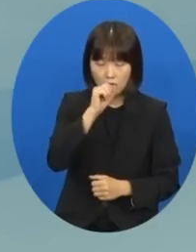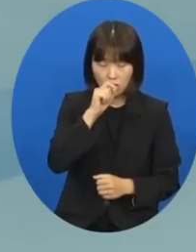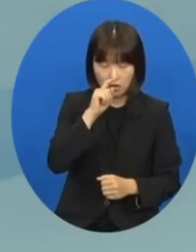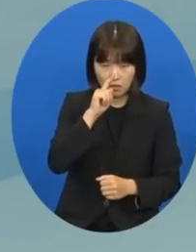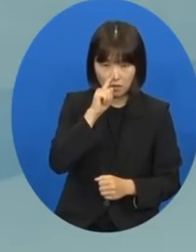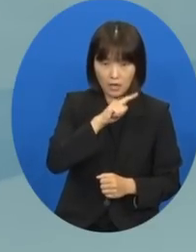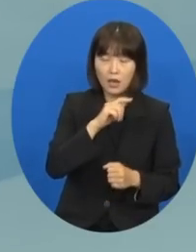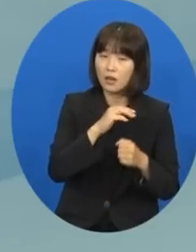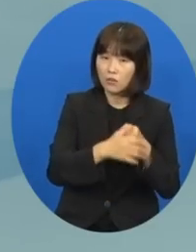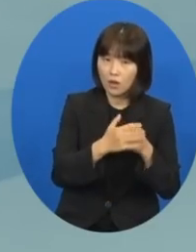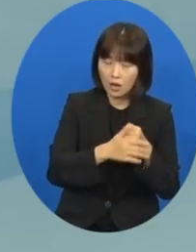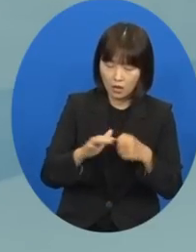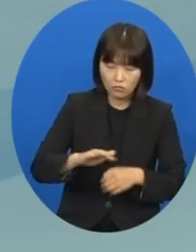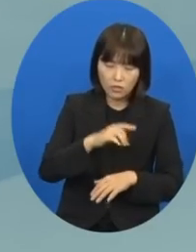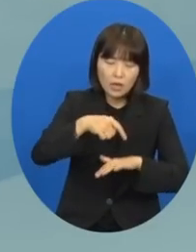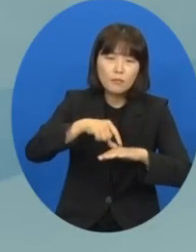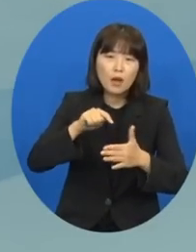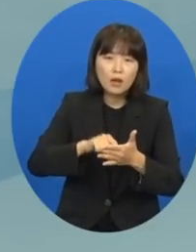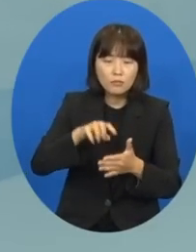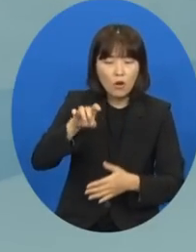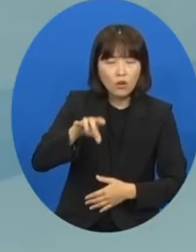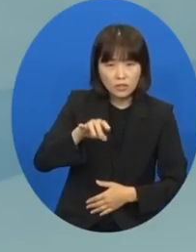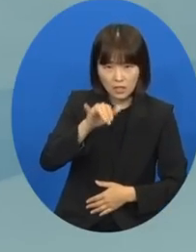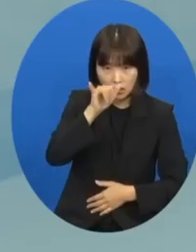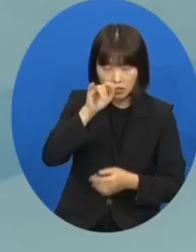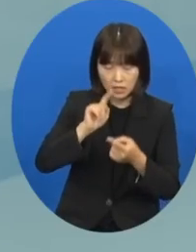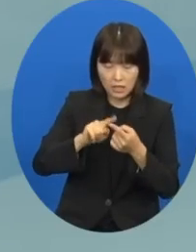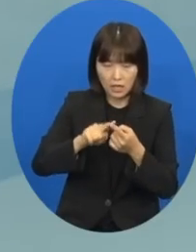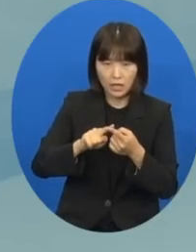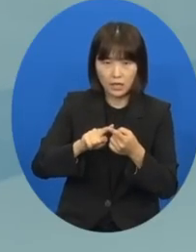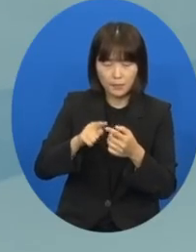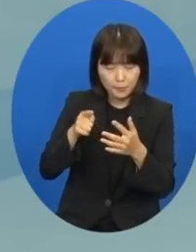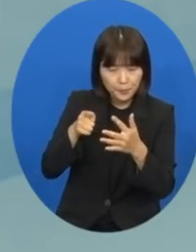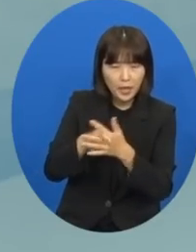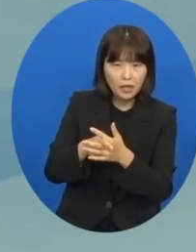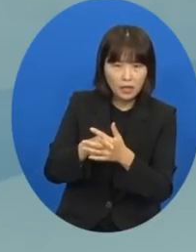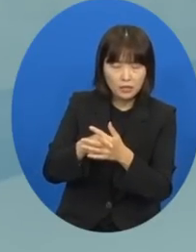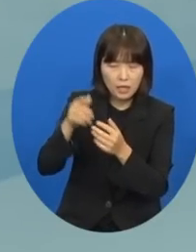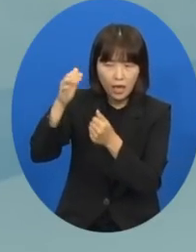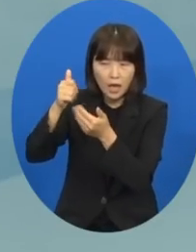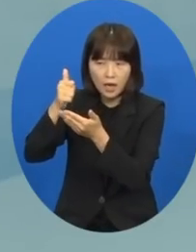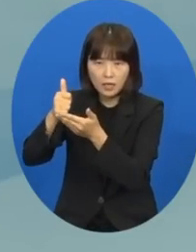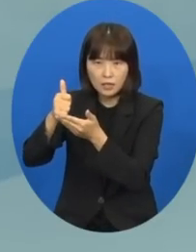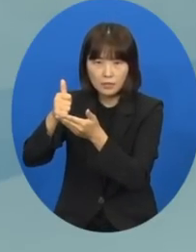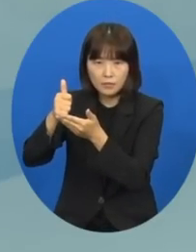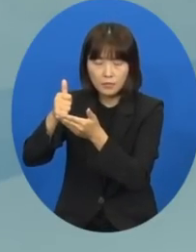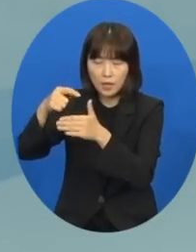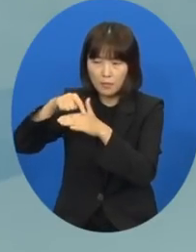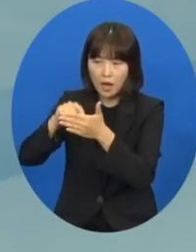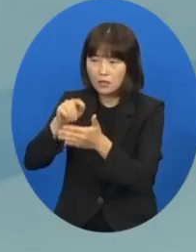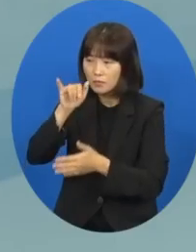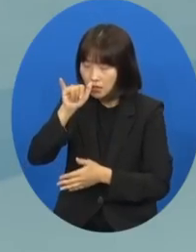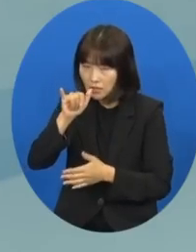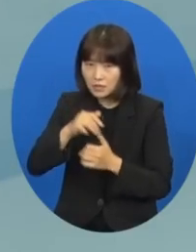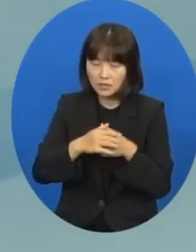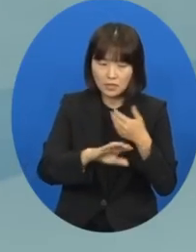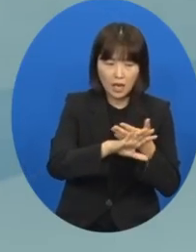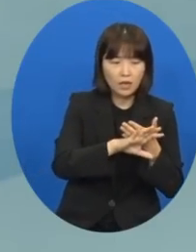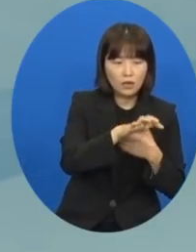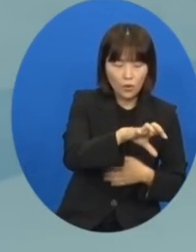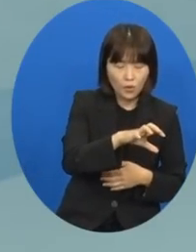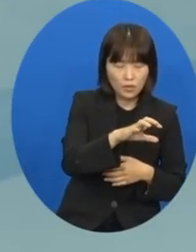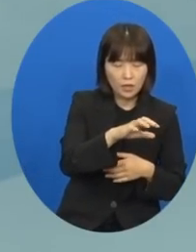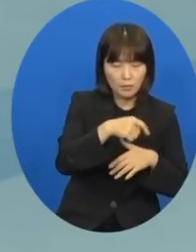우리의 마음이 어디 있는지를 알게 하는 하나님께 있는지 다른 곳에 있는지 알게 하게 하는 나무입니다.